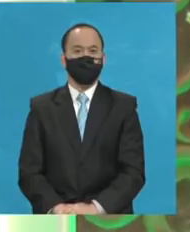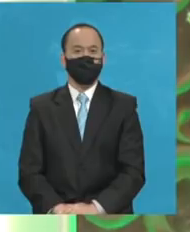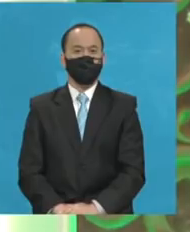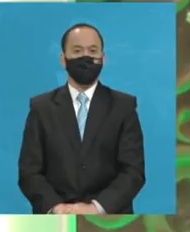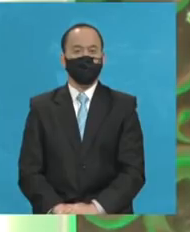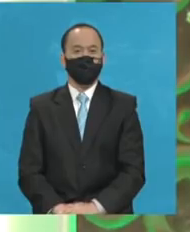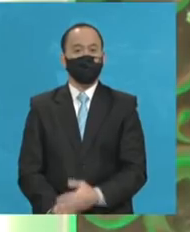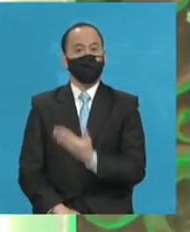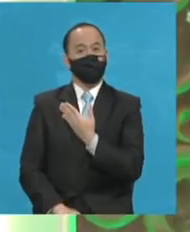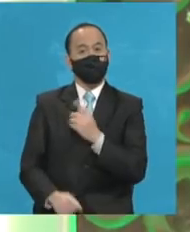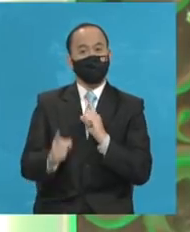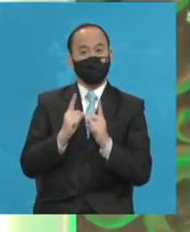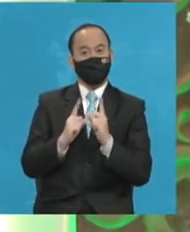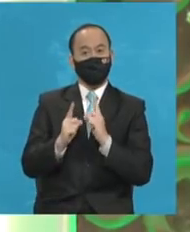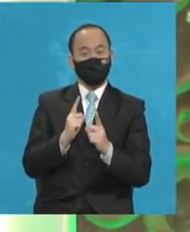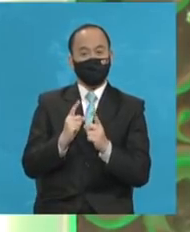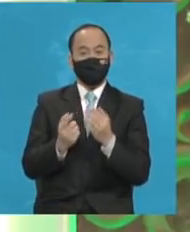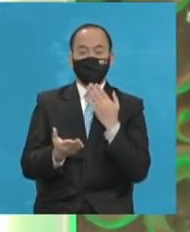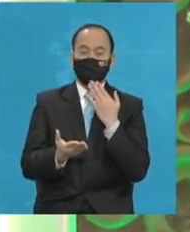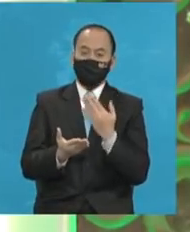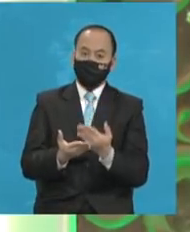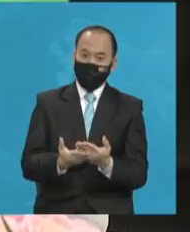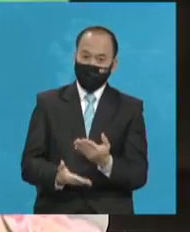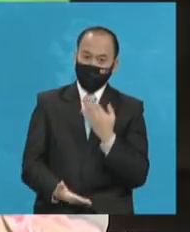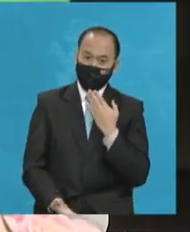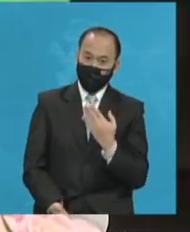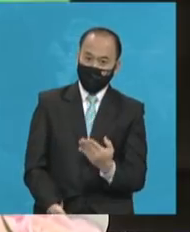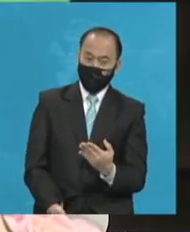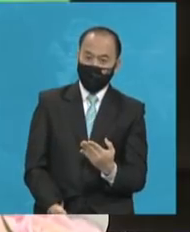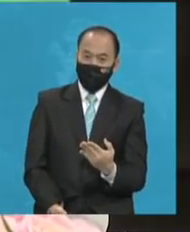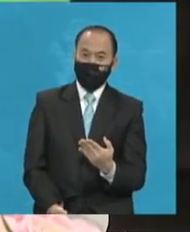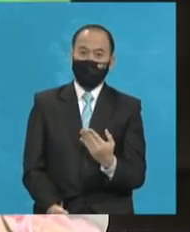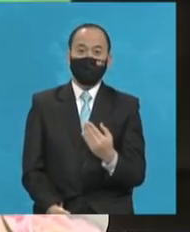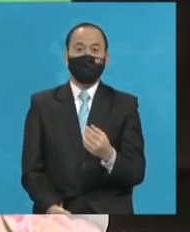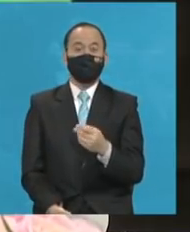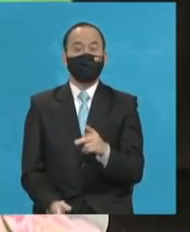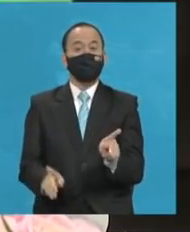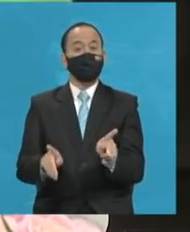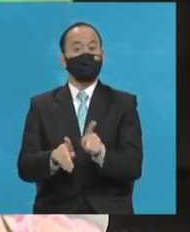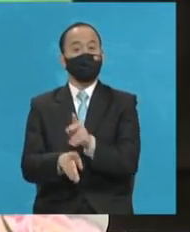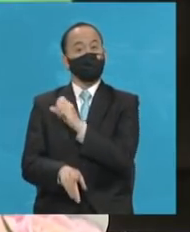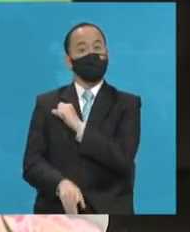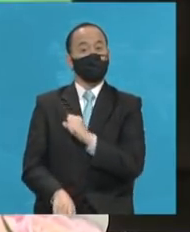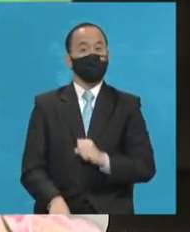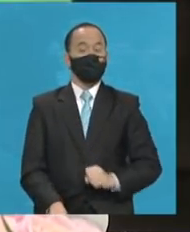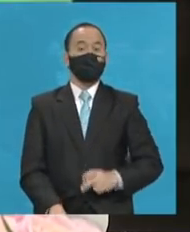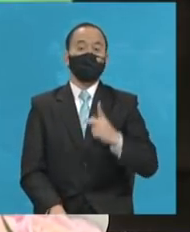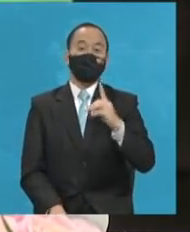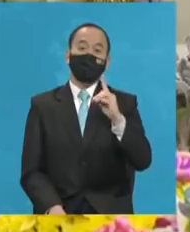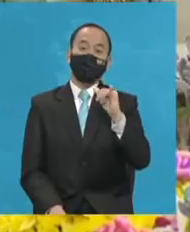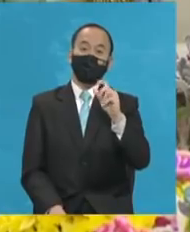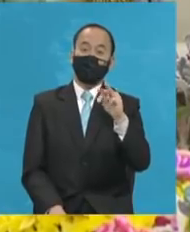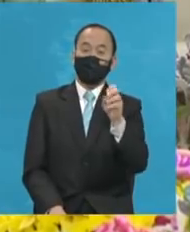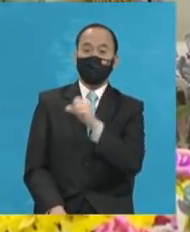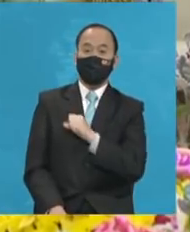Hai peti ingin menyampaikan ucapan menyuruh kasih di atas keprihatinan kebawah duli tuanku dengan sumbangan